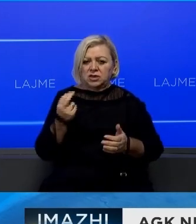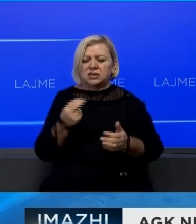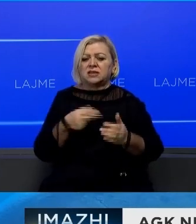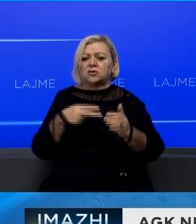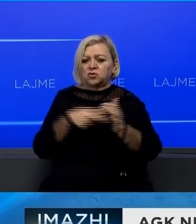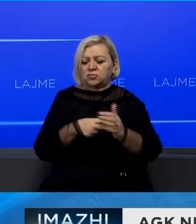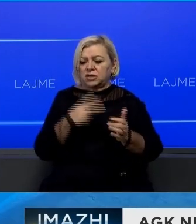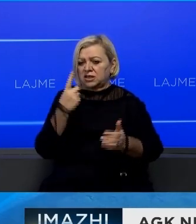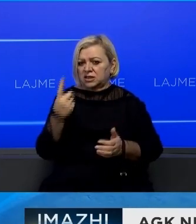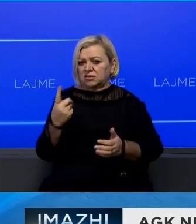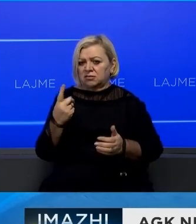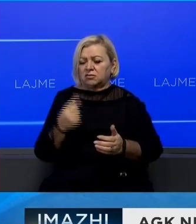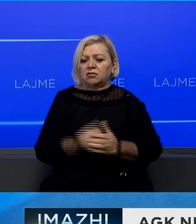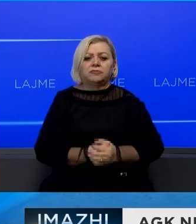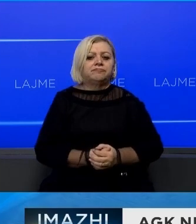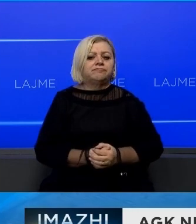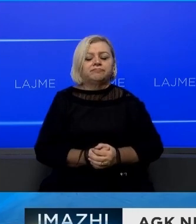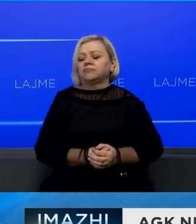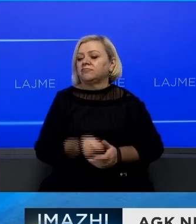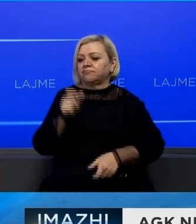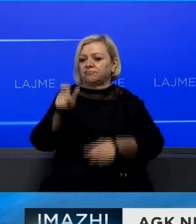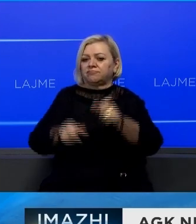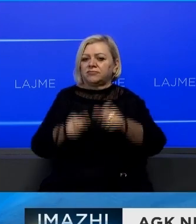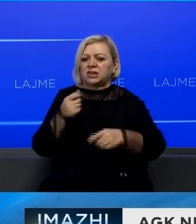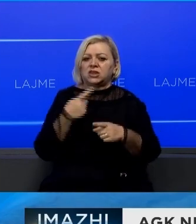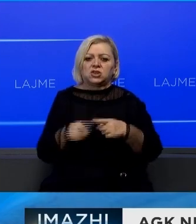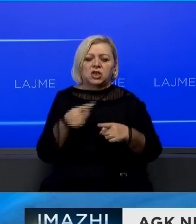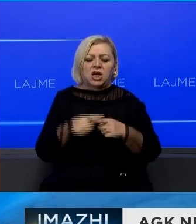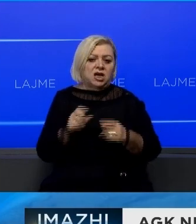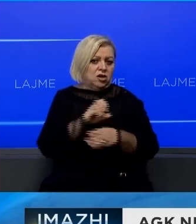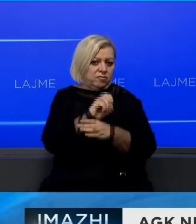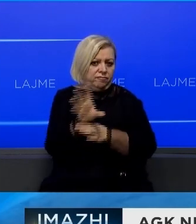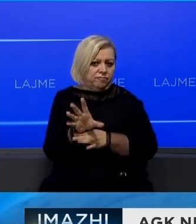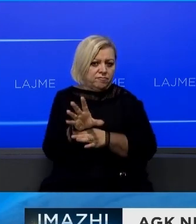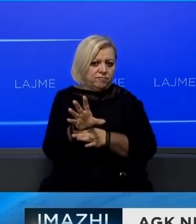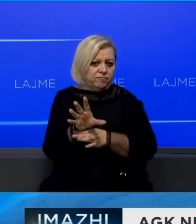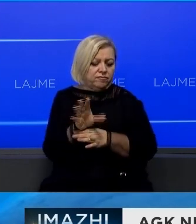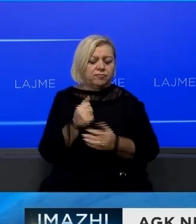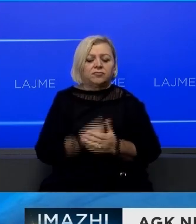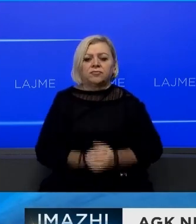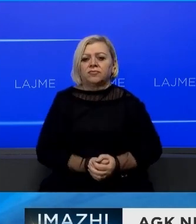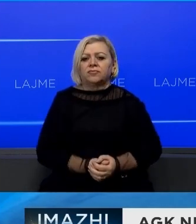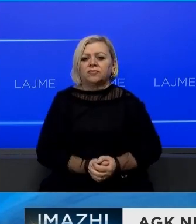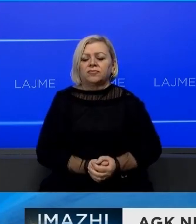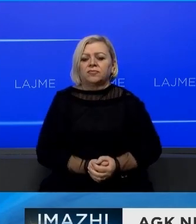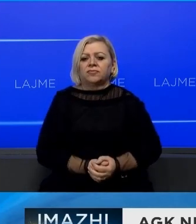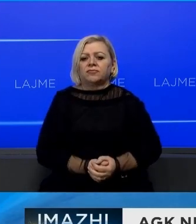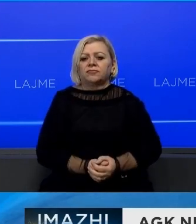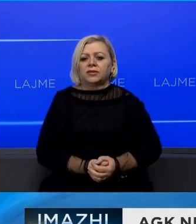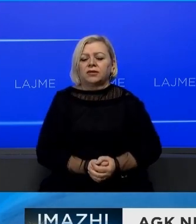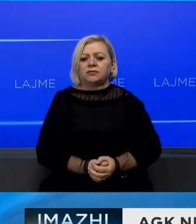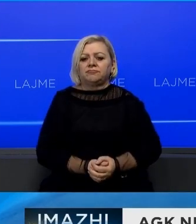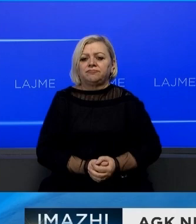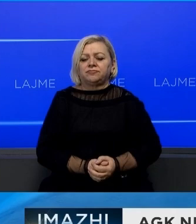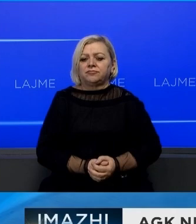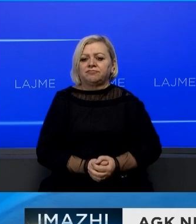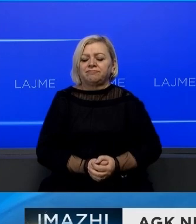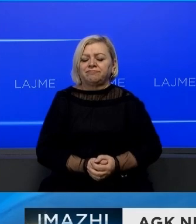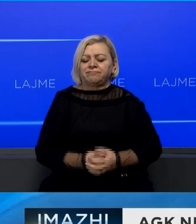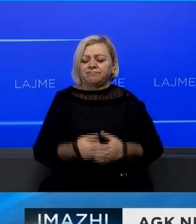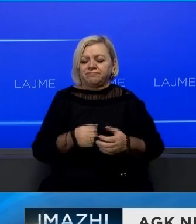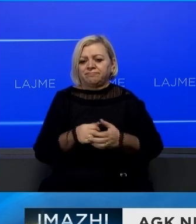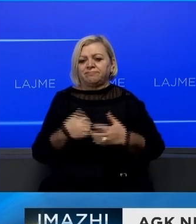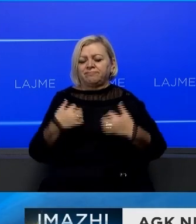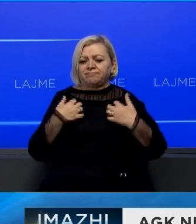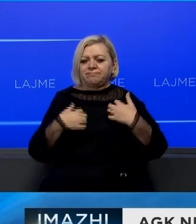2021 pjesa, një pjesë më e tyre për shkak të pasojave të COVID-19 dhe me të vërtet ka qenë emocionale edhe